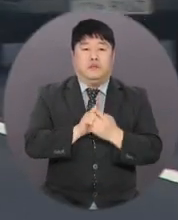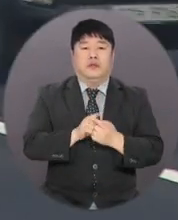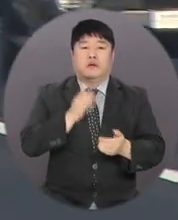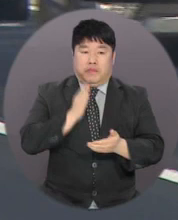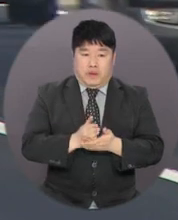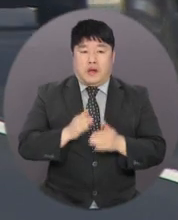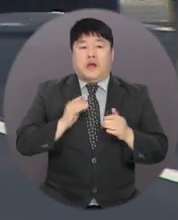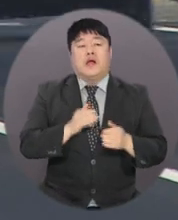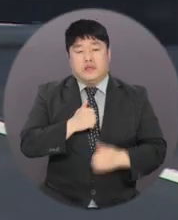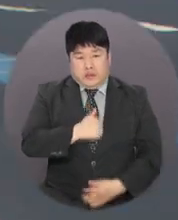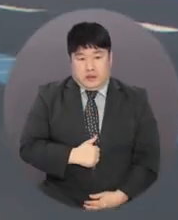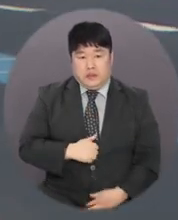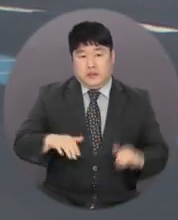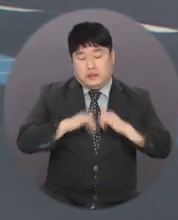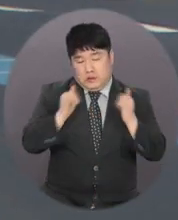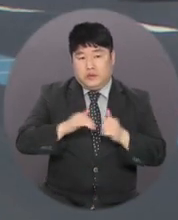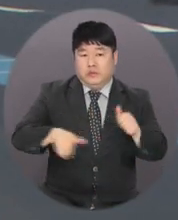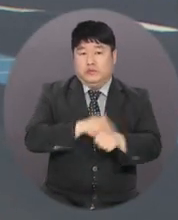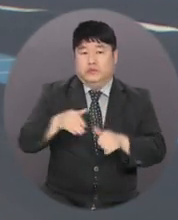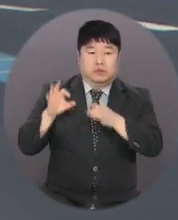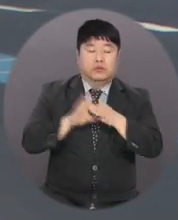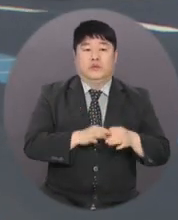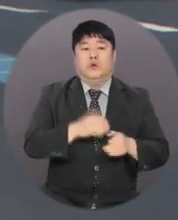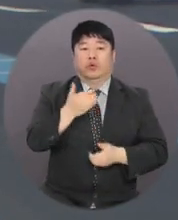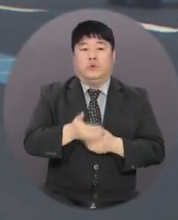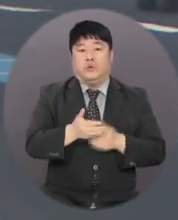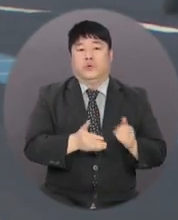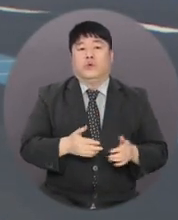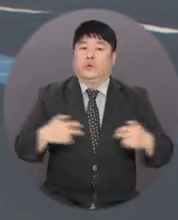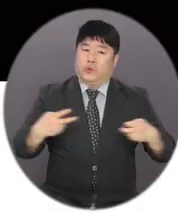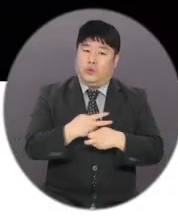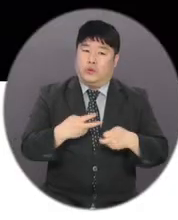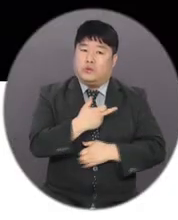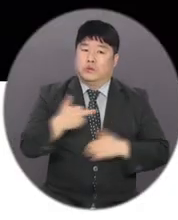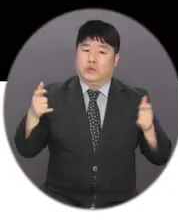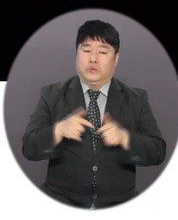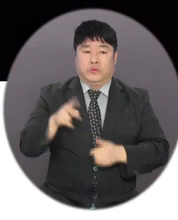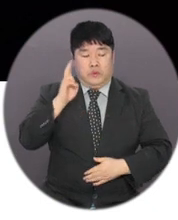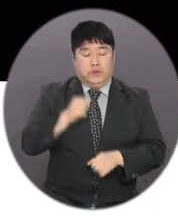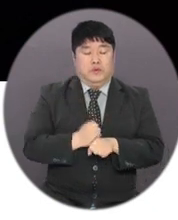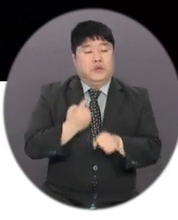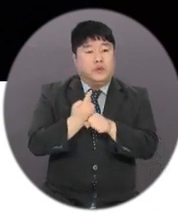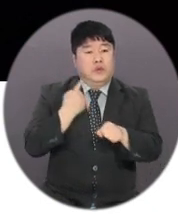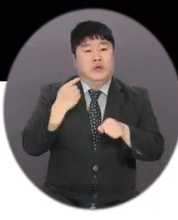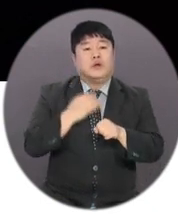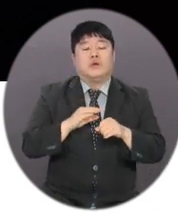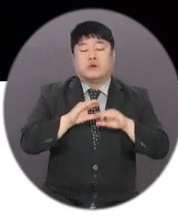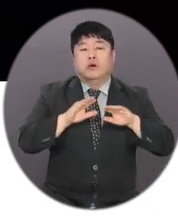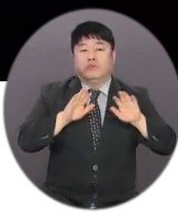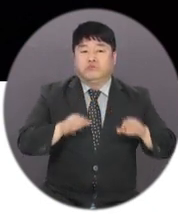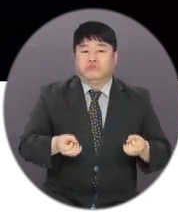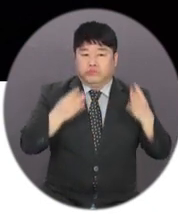자제하자는 사회적 분위기가 이어지면서 고속도로 교통량도 크게 줄어들 것으로 예상됩니다. 지난해 설 명절 동안 광주와